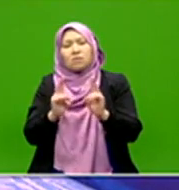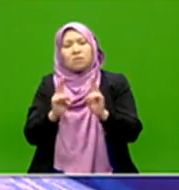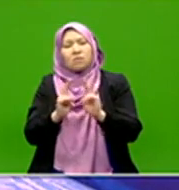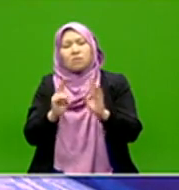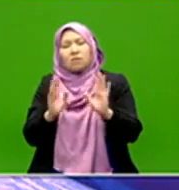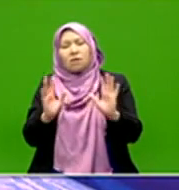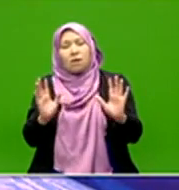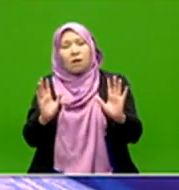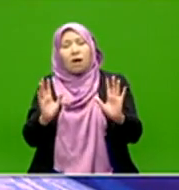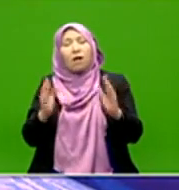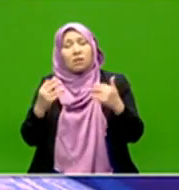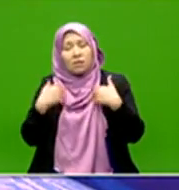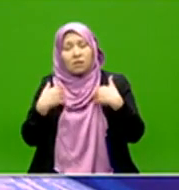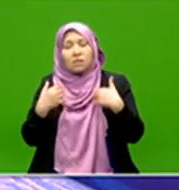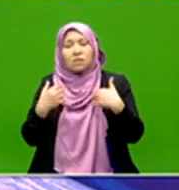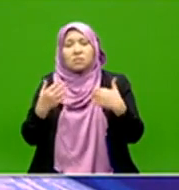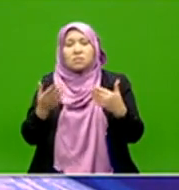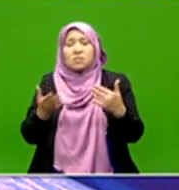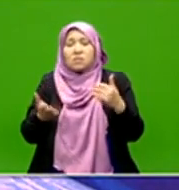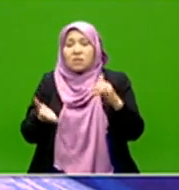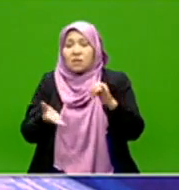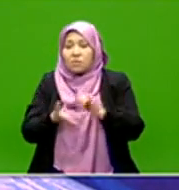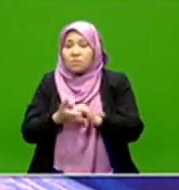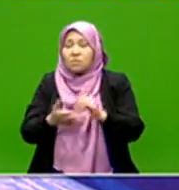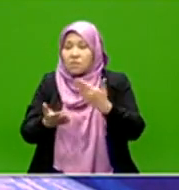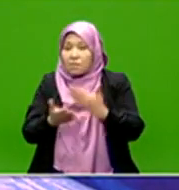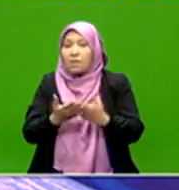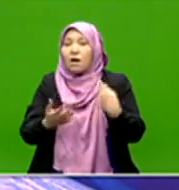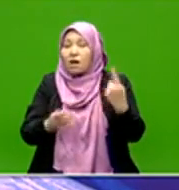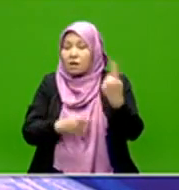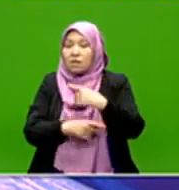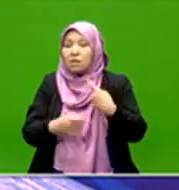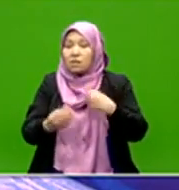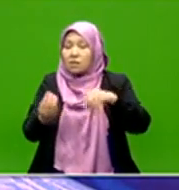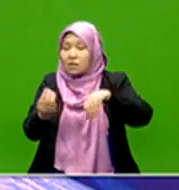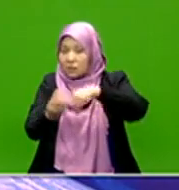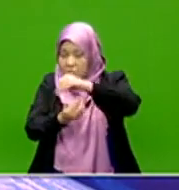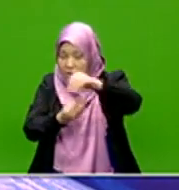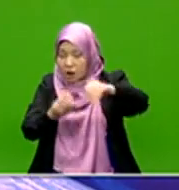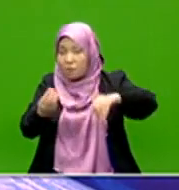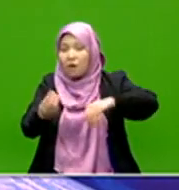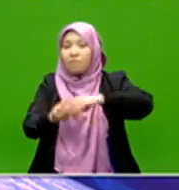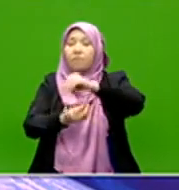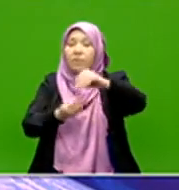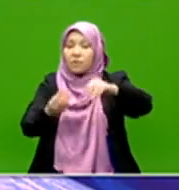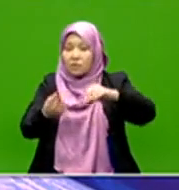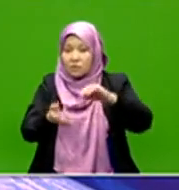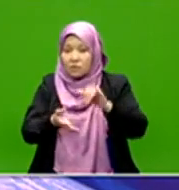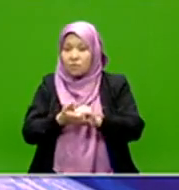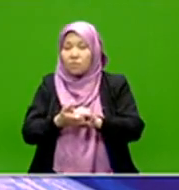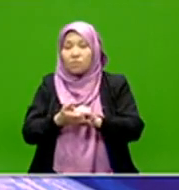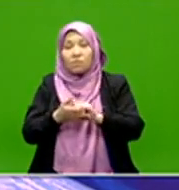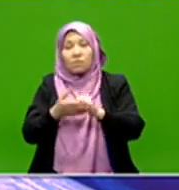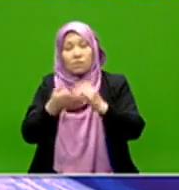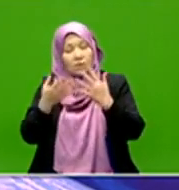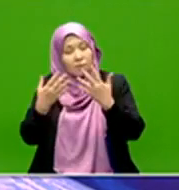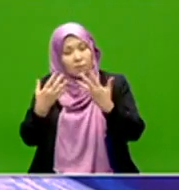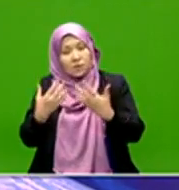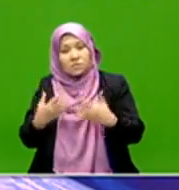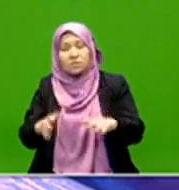apa, berada di situ. Tiba-tiba hari yang kita tawaf tu, benda itu berada depan mata kita. Subhanallah. Pasti dan pasti dia akan